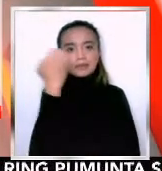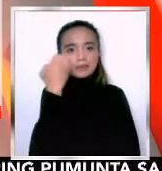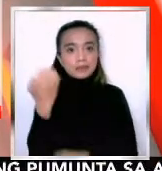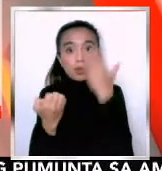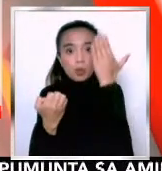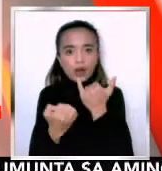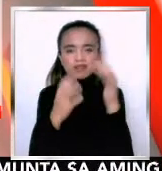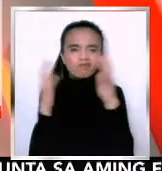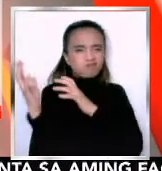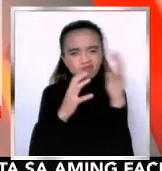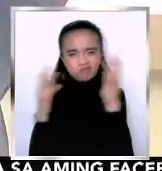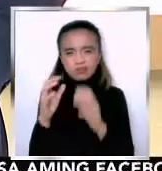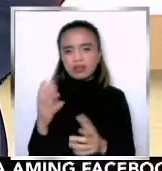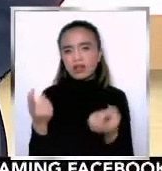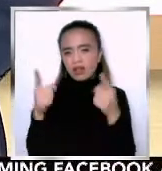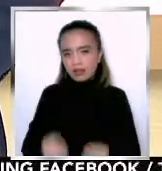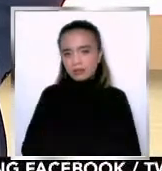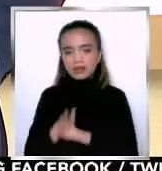Odette.